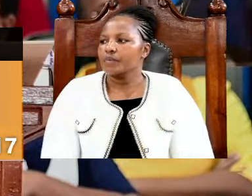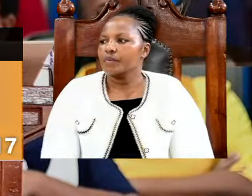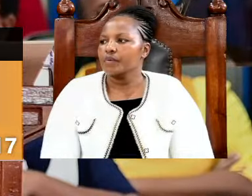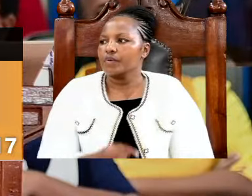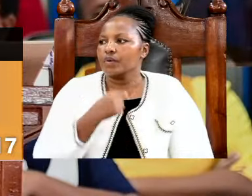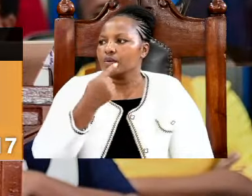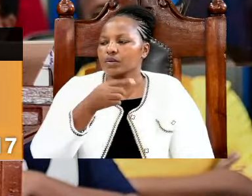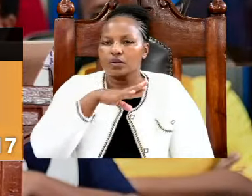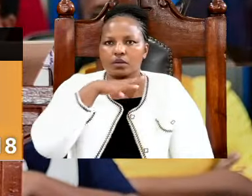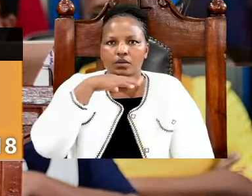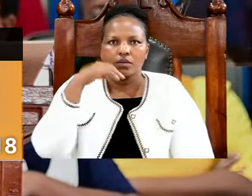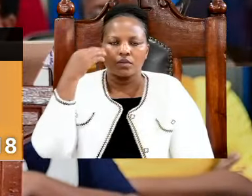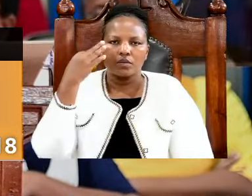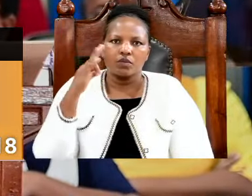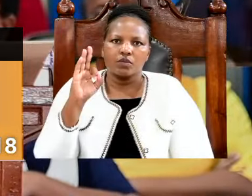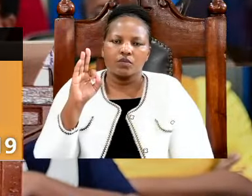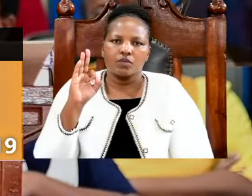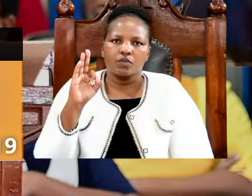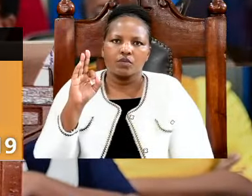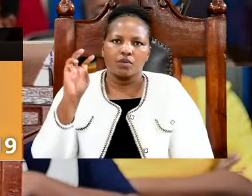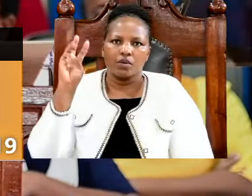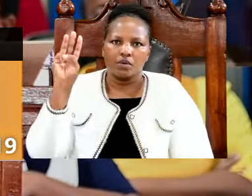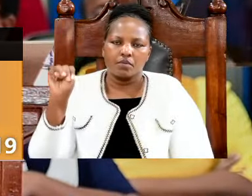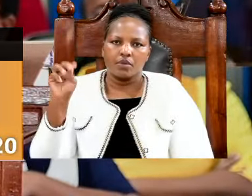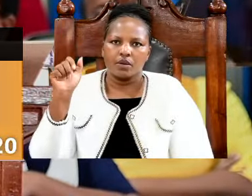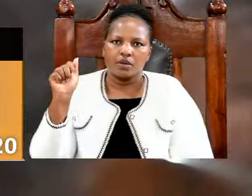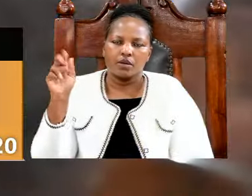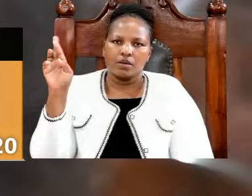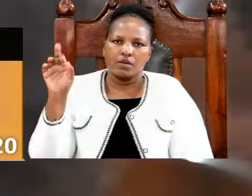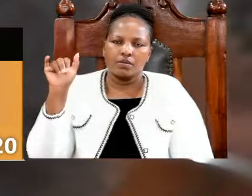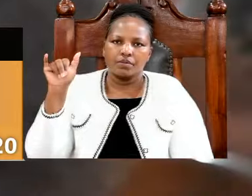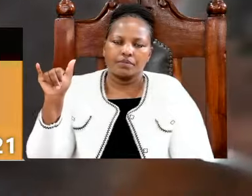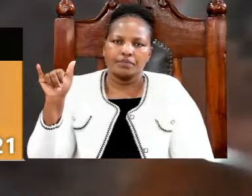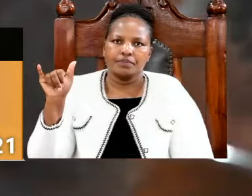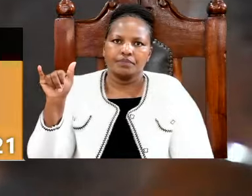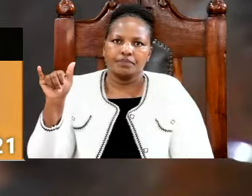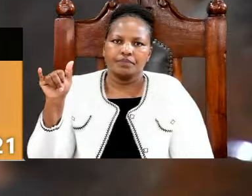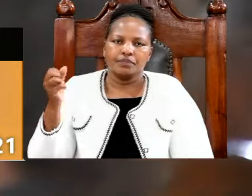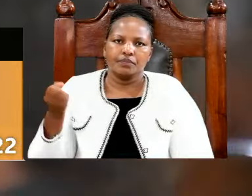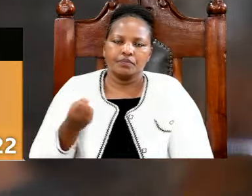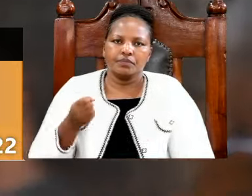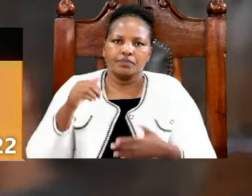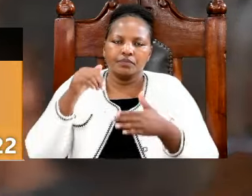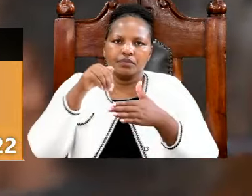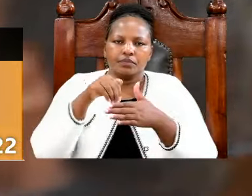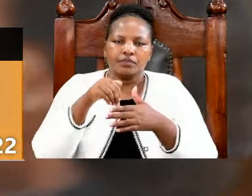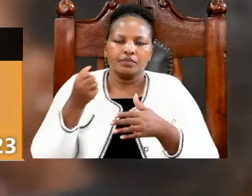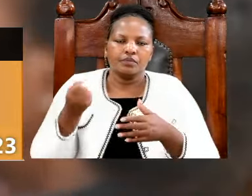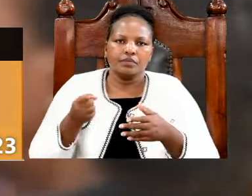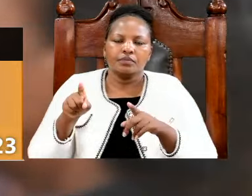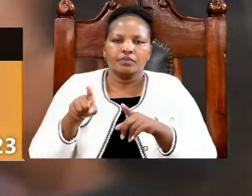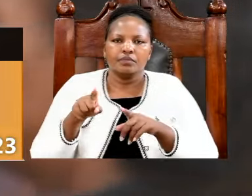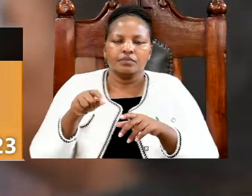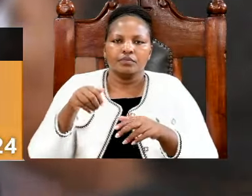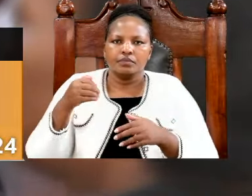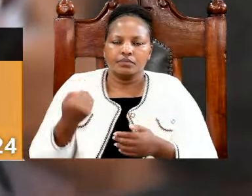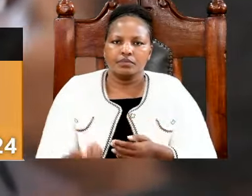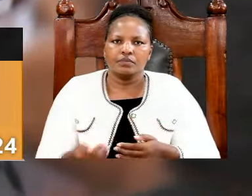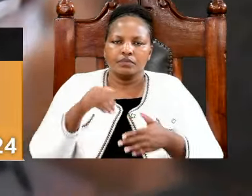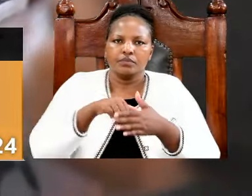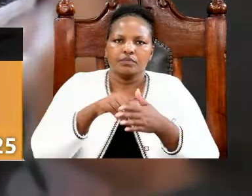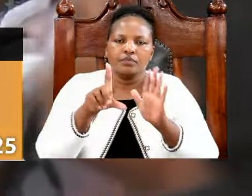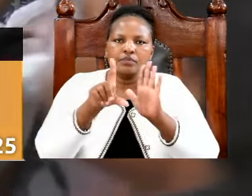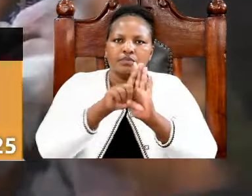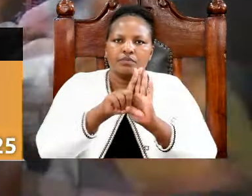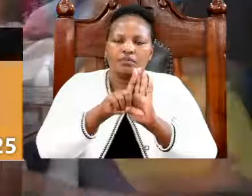Tunatangaziwa kifo cha Mrs. Mary Wangari Joroge, daughter in law to Mary